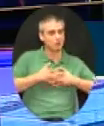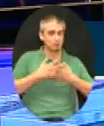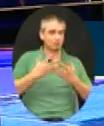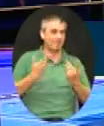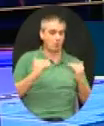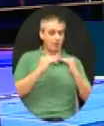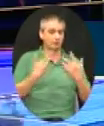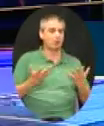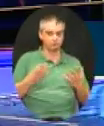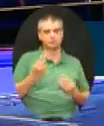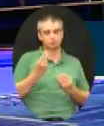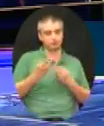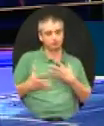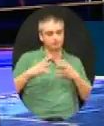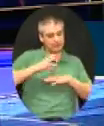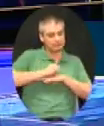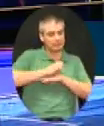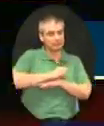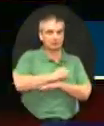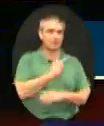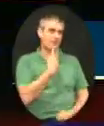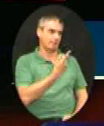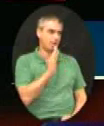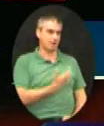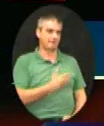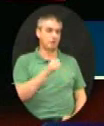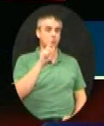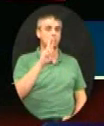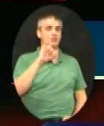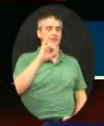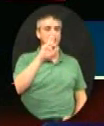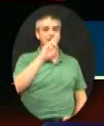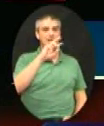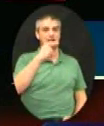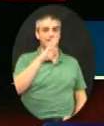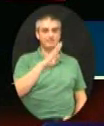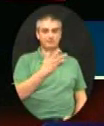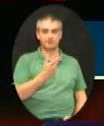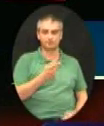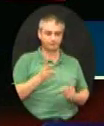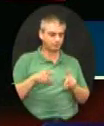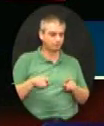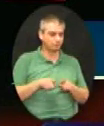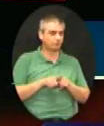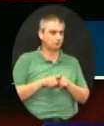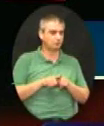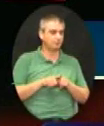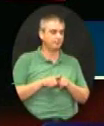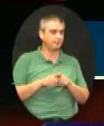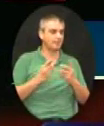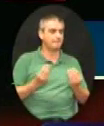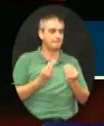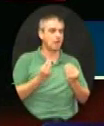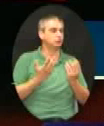אחידות, זה דבר שהולך ומתכרסם. אבל אמר הרב אורי רגב שיש כאן איזשהו